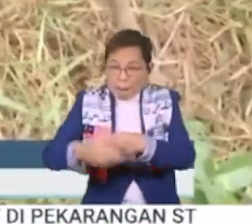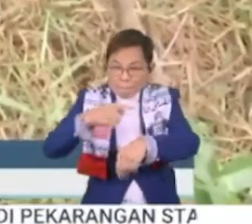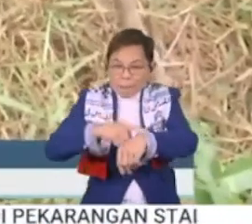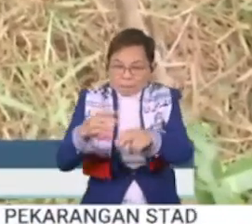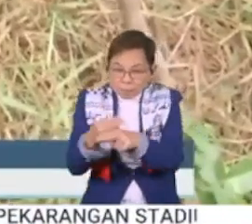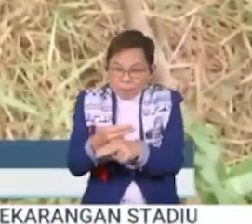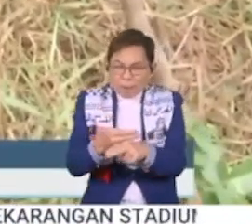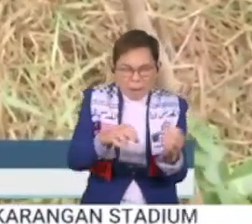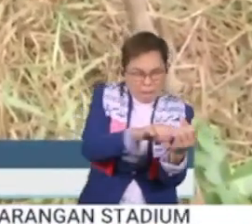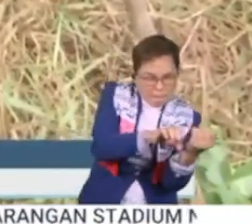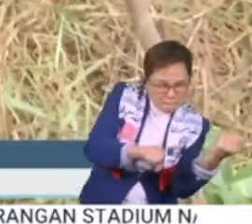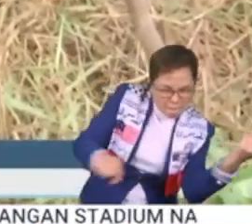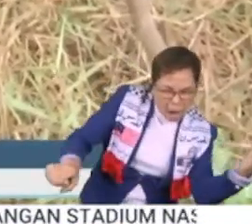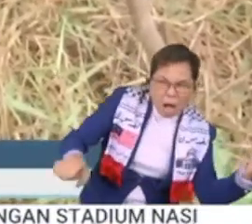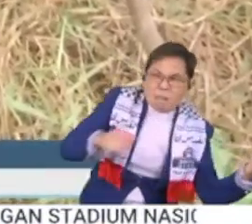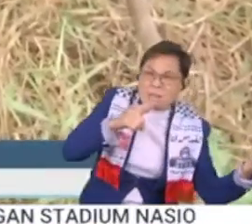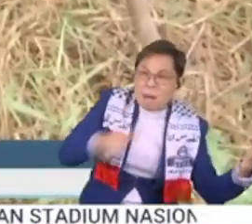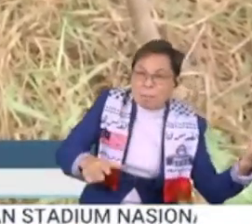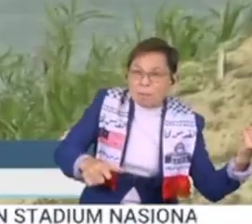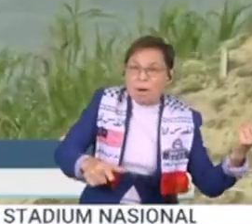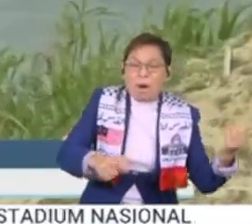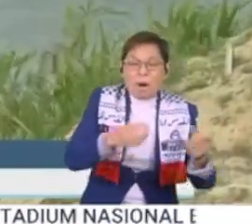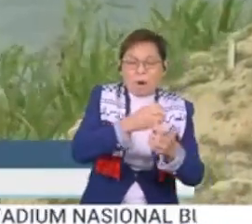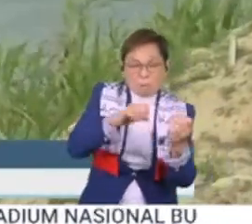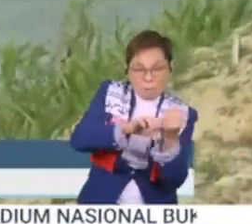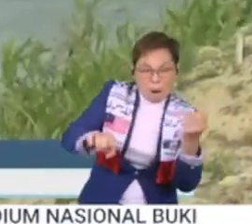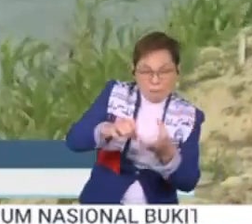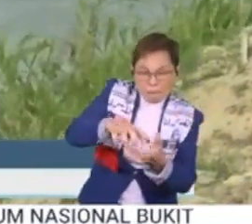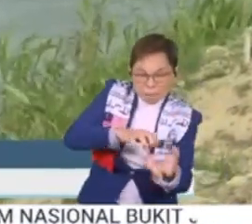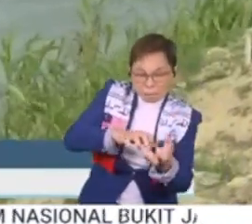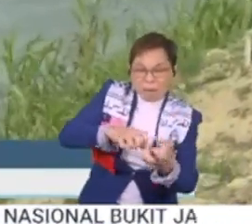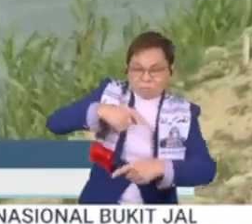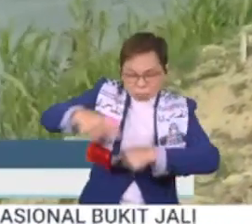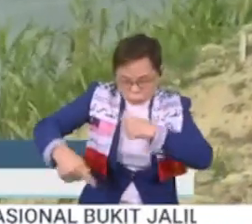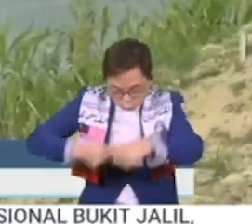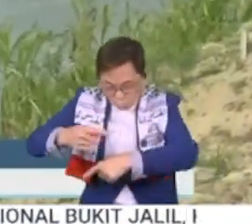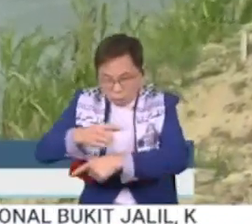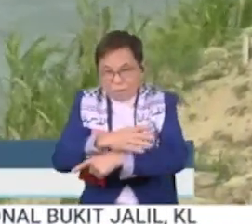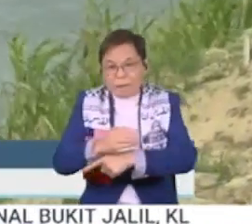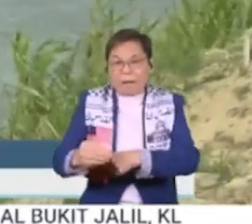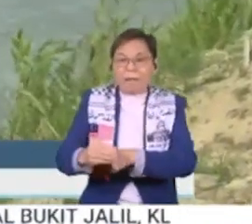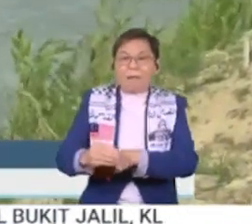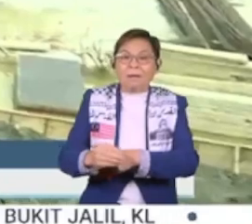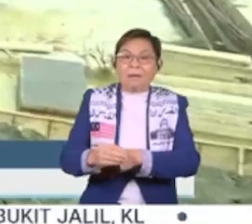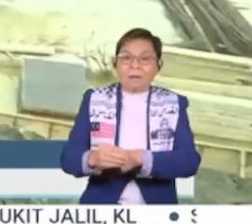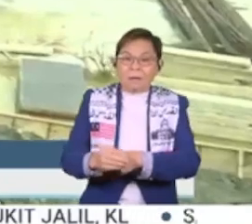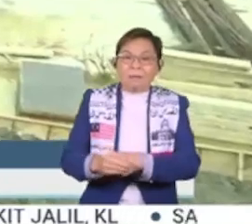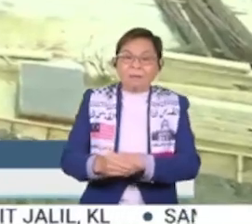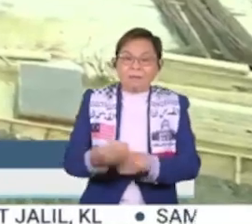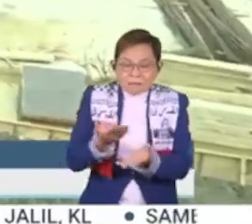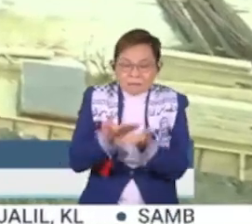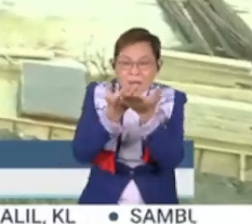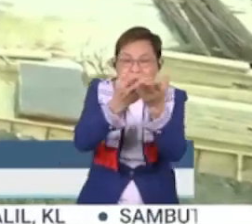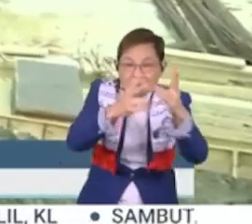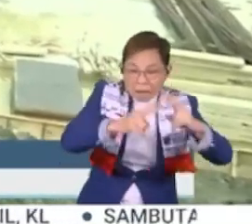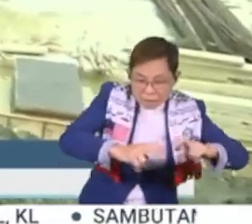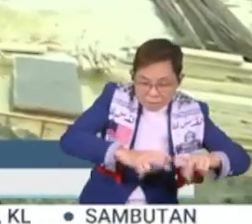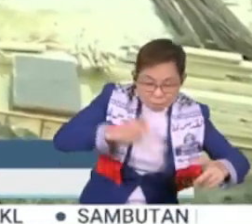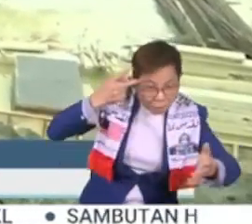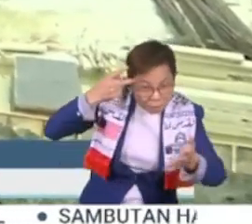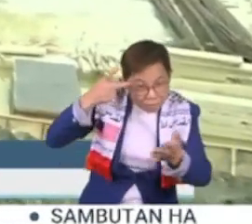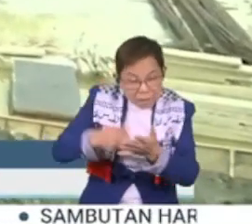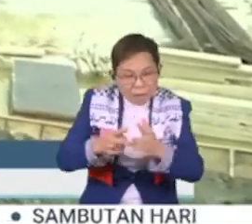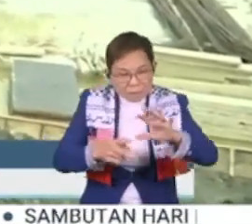menukar paip usang untuk mengurangkan kadar paip pecah menaik taraf Keseluruhan sistem Logi sibuga dan htop cadangan kajian mengenal